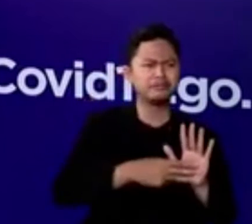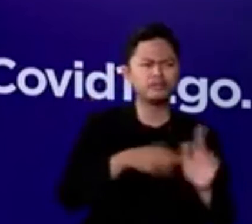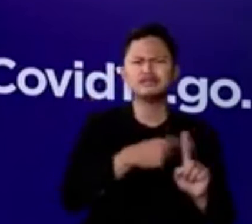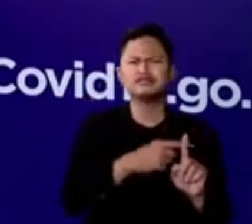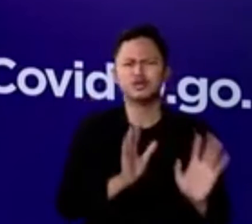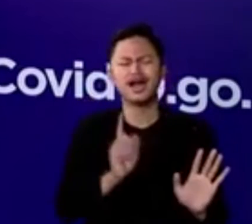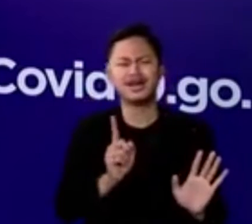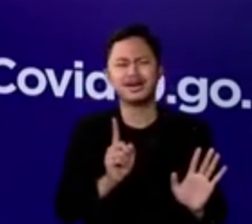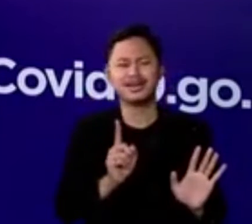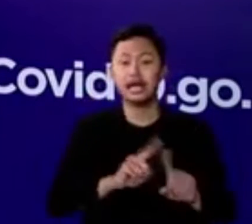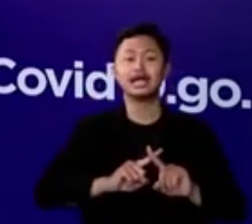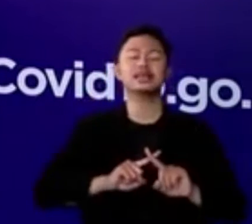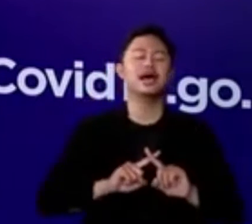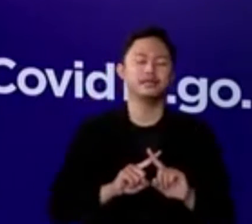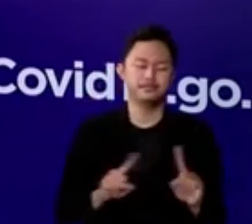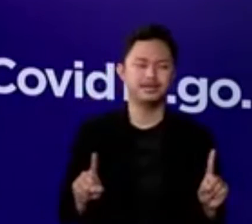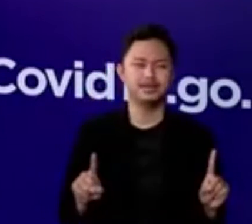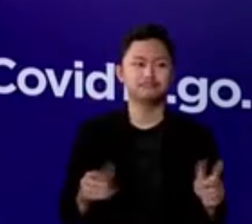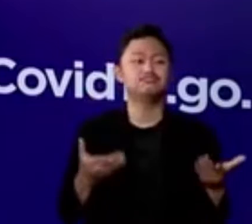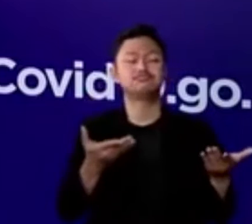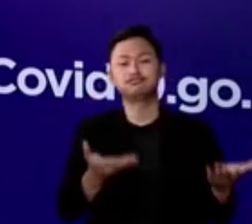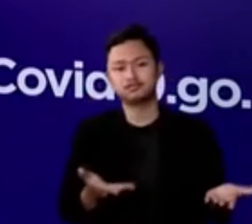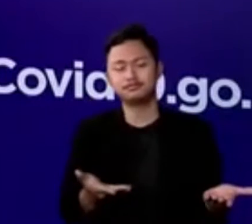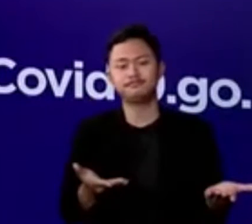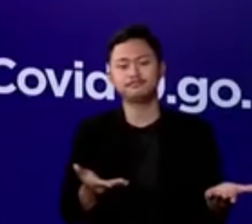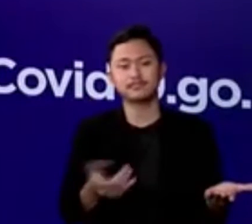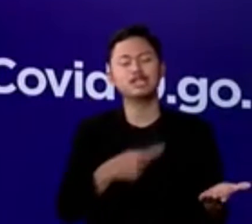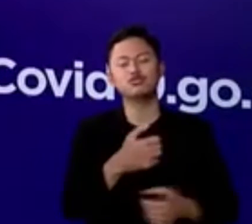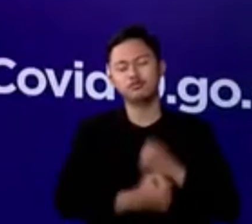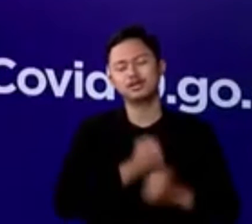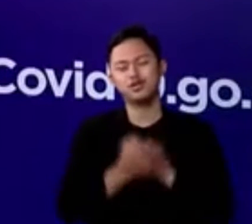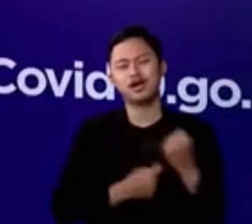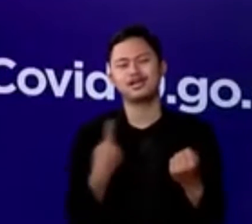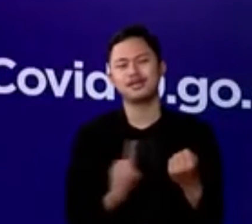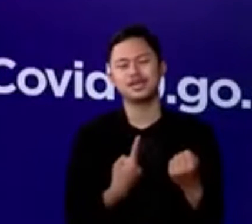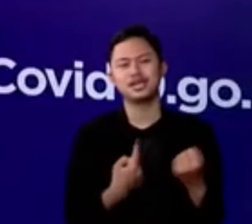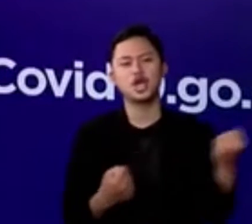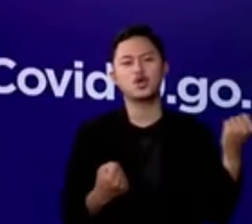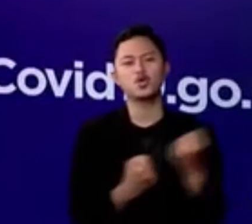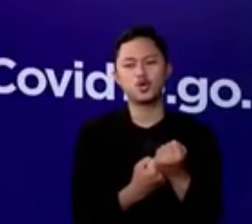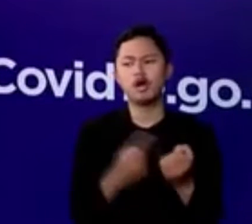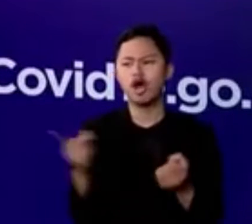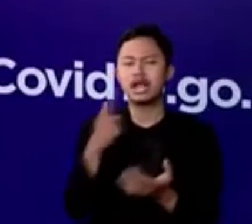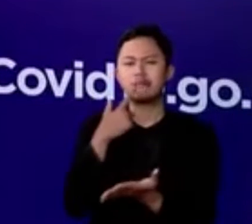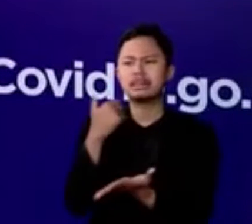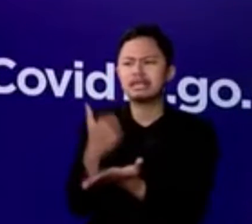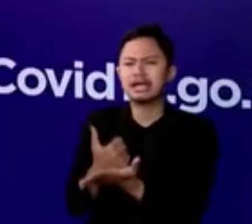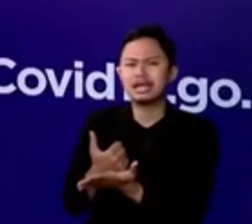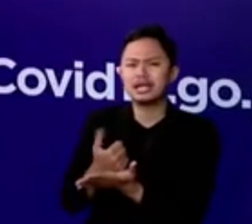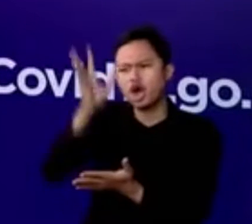gitu Gan sih Nah tapi ya itulah perjuangan kita untuk membela kepentingan